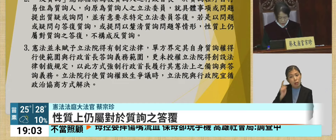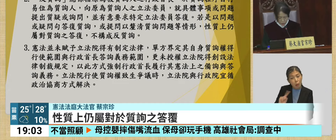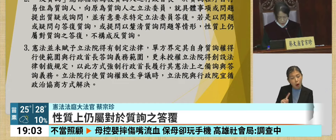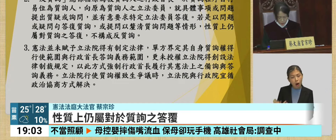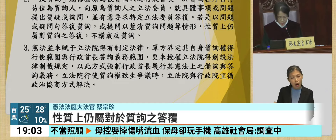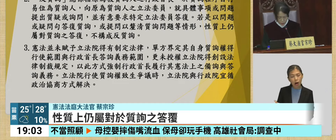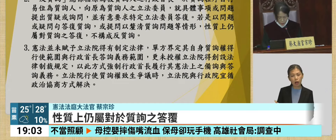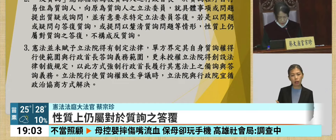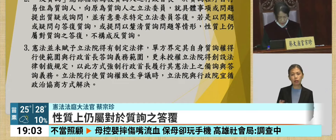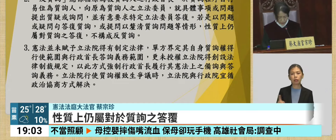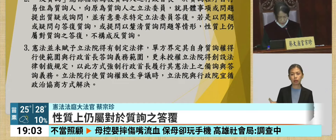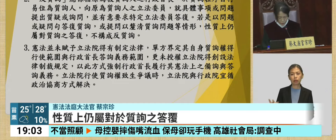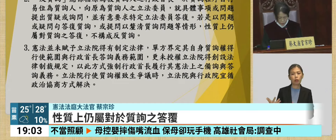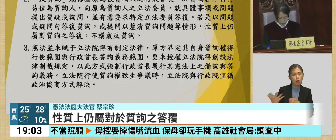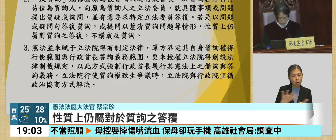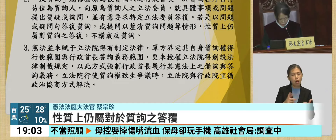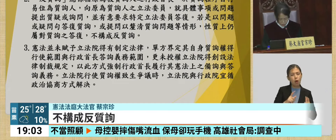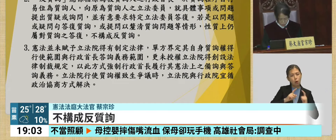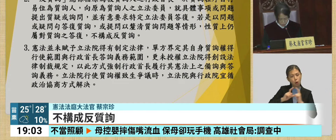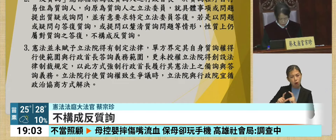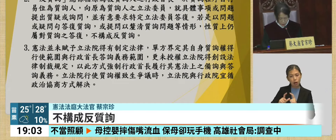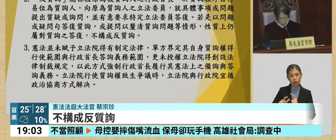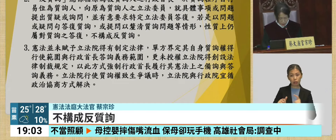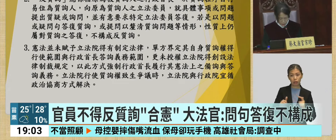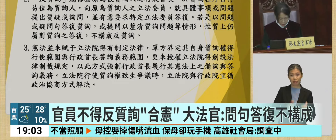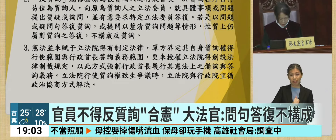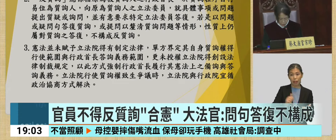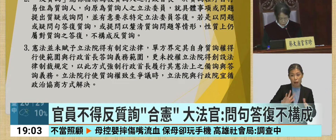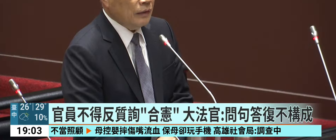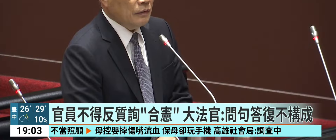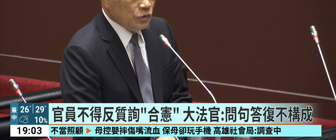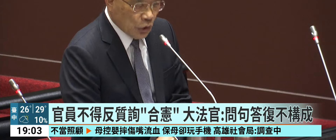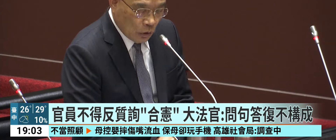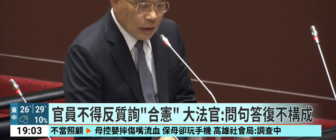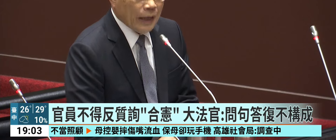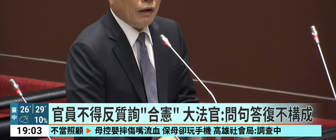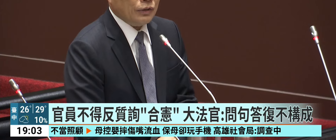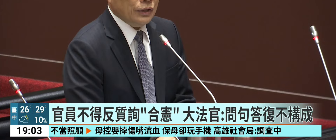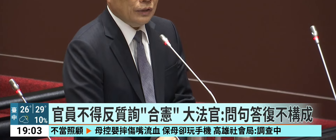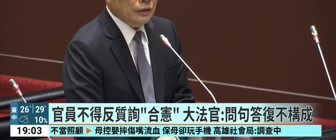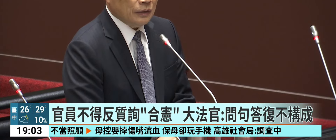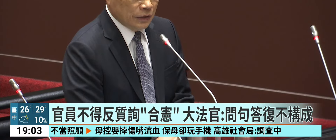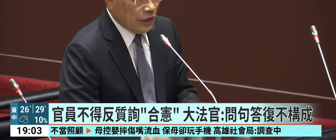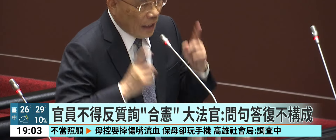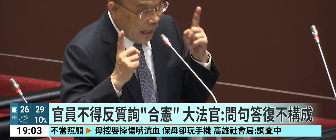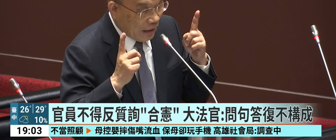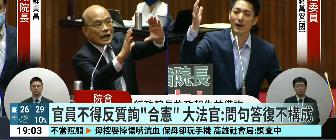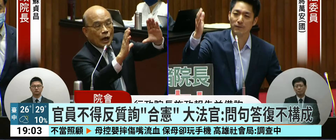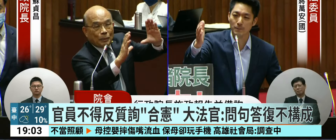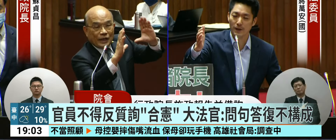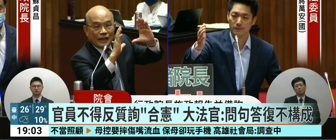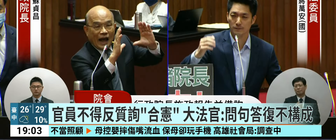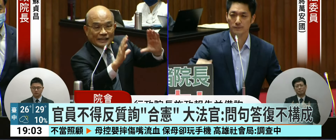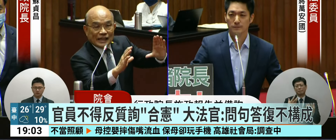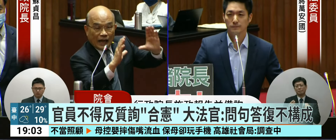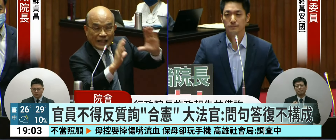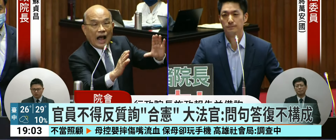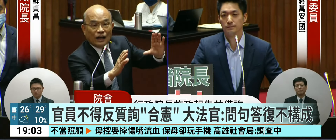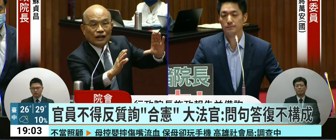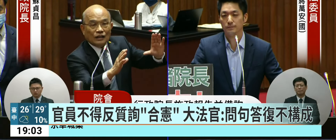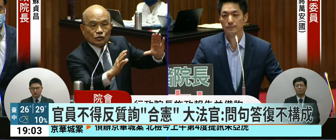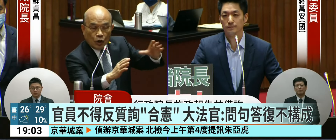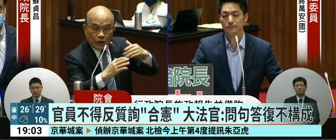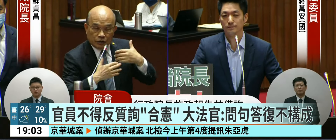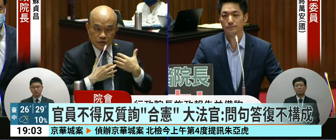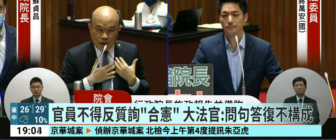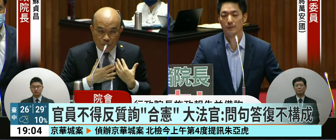质上仍属对质询之答复，不构成反质询。 另外，国会立委对于官员反质询，宪法法庭也做出明确定